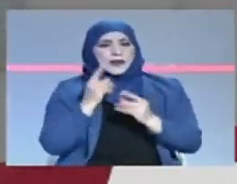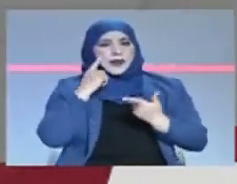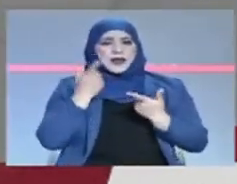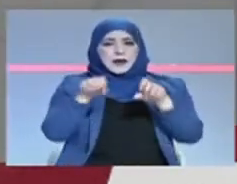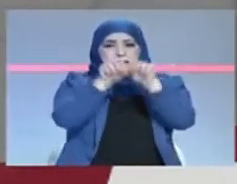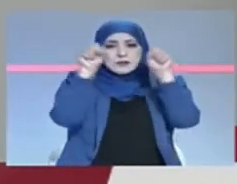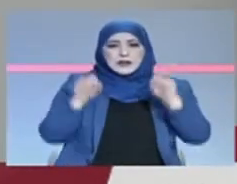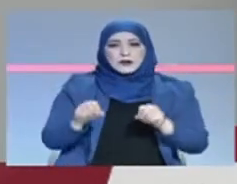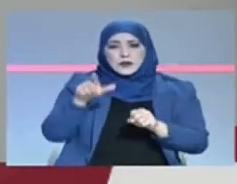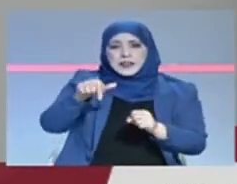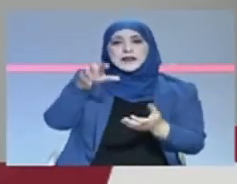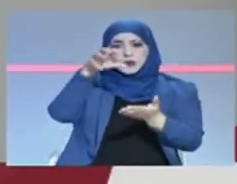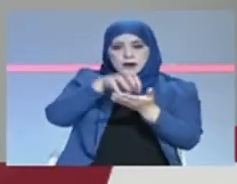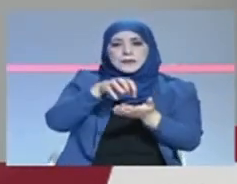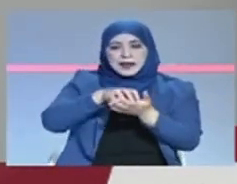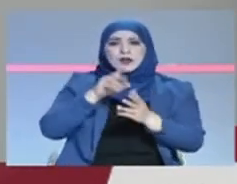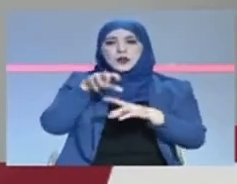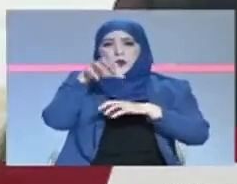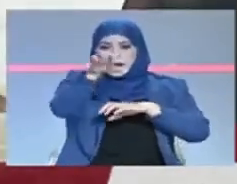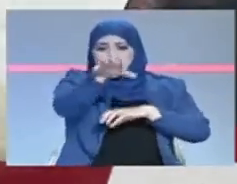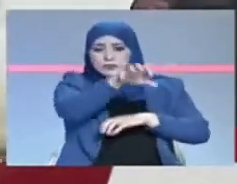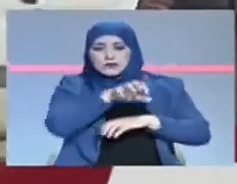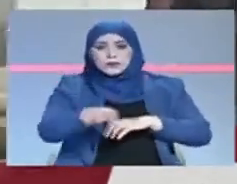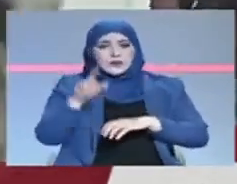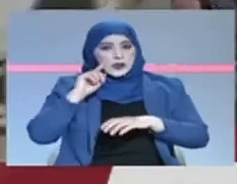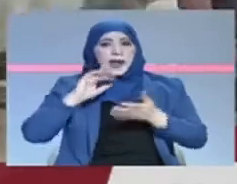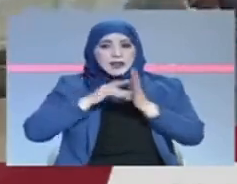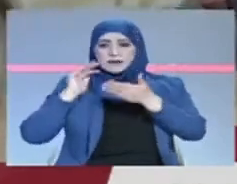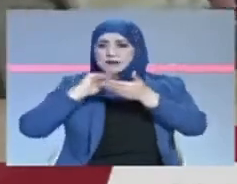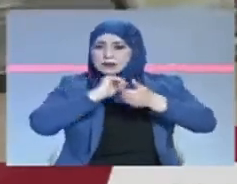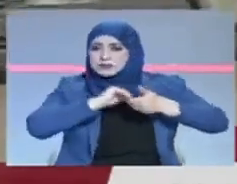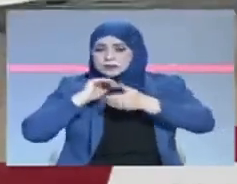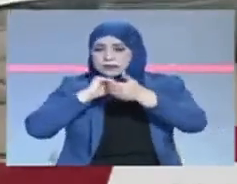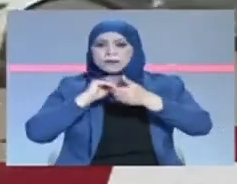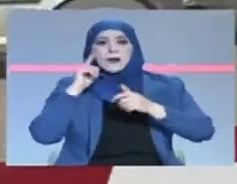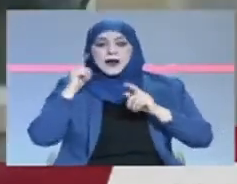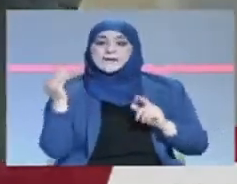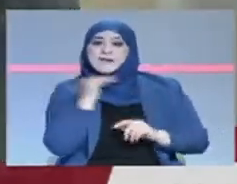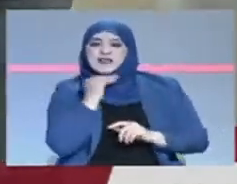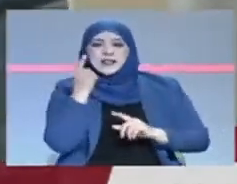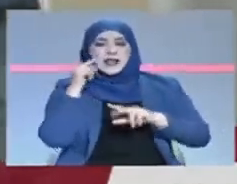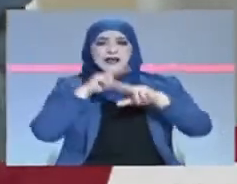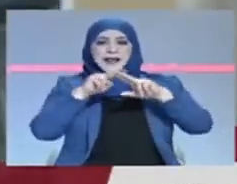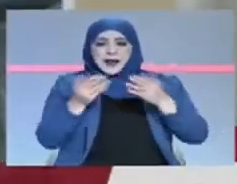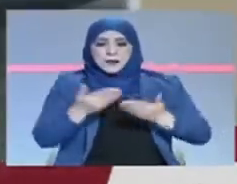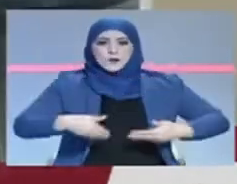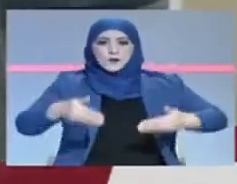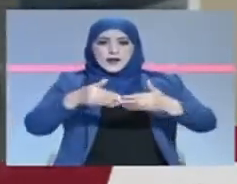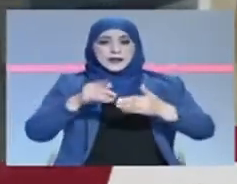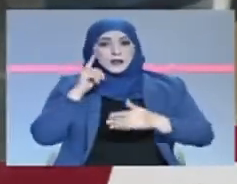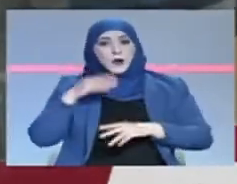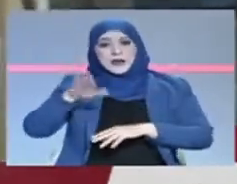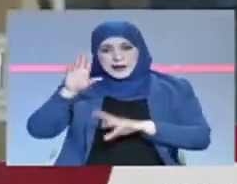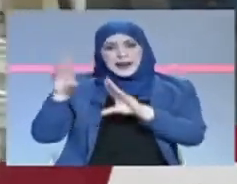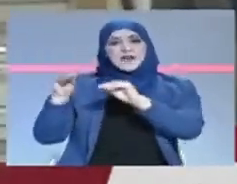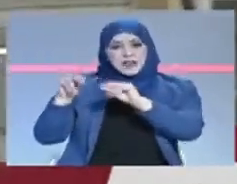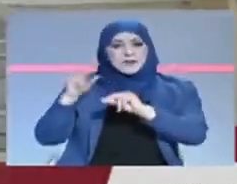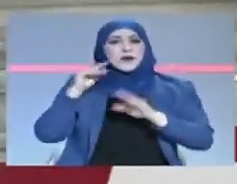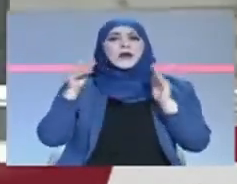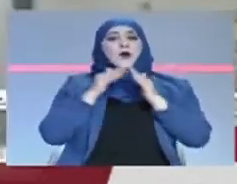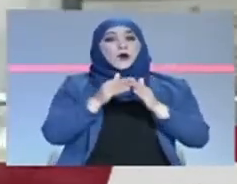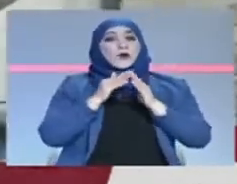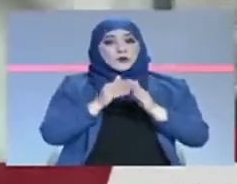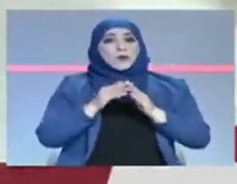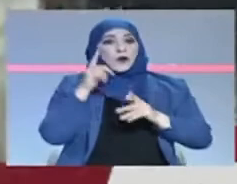السلطات المركزية والجهوية إلى التفاعل مع هذا المستجد، في حين يطالب كذلك